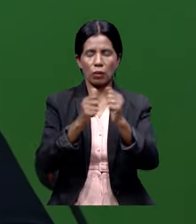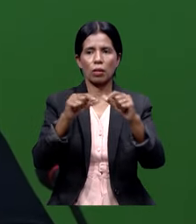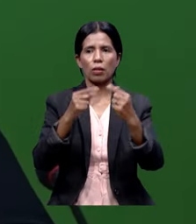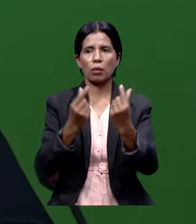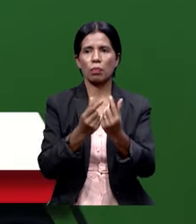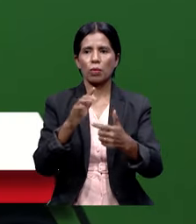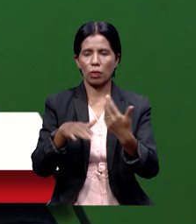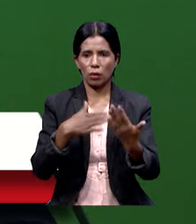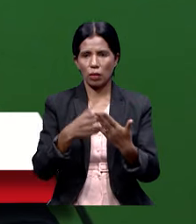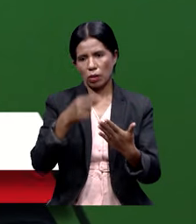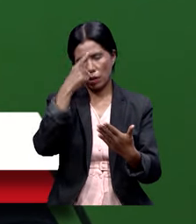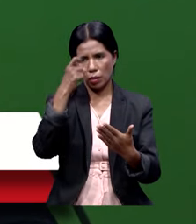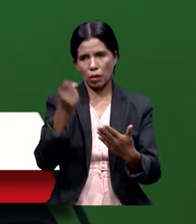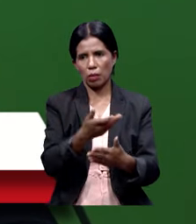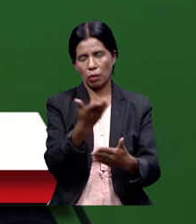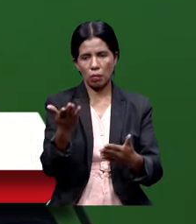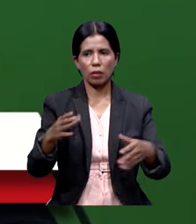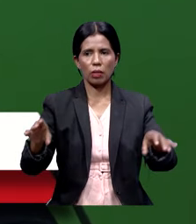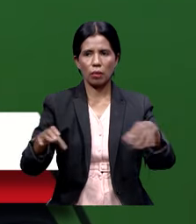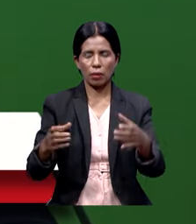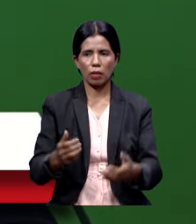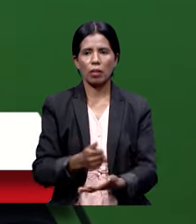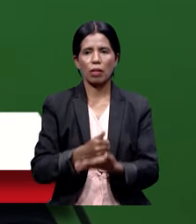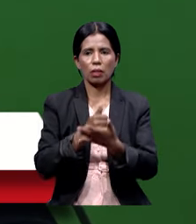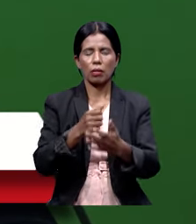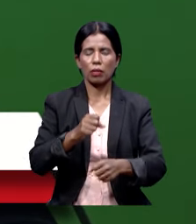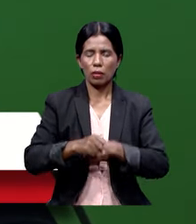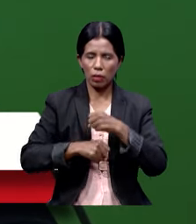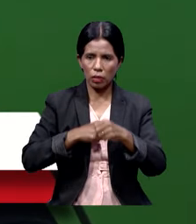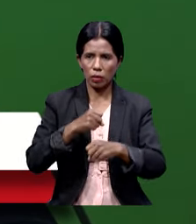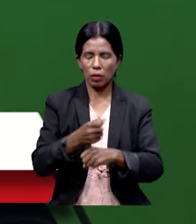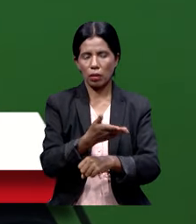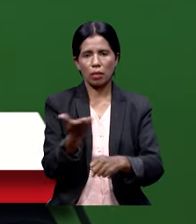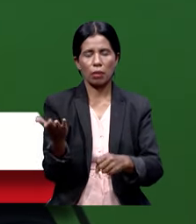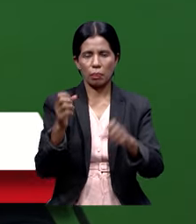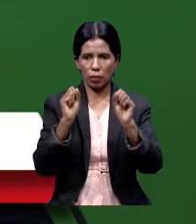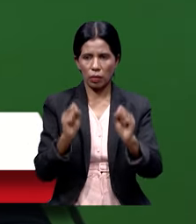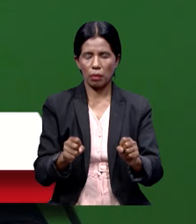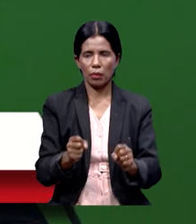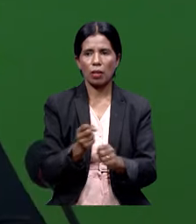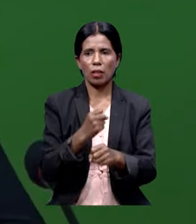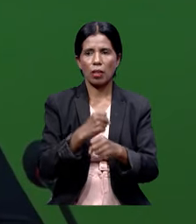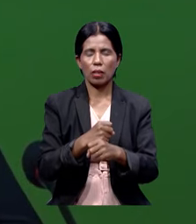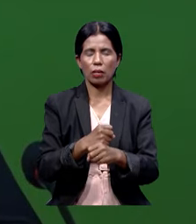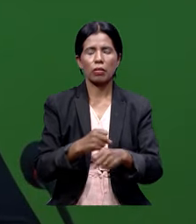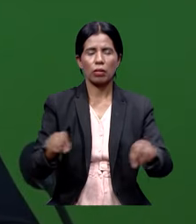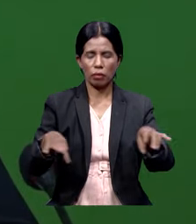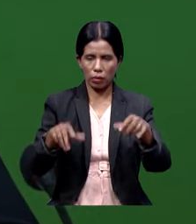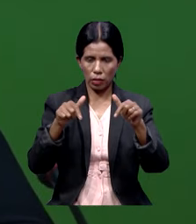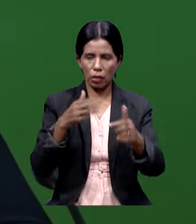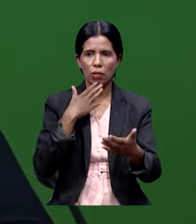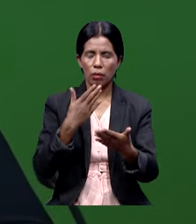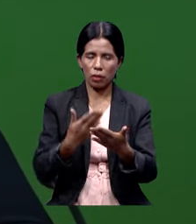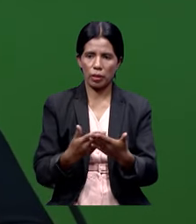tamba oite konsir servisu dedikasaun sakrifisiu, tamba konsir bele realize obra idene, hodia o